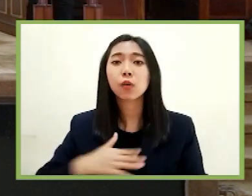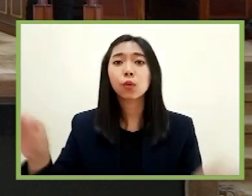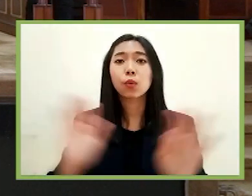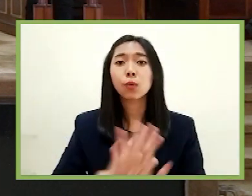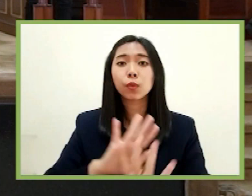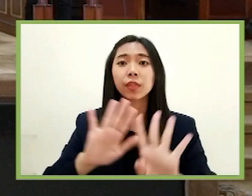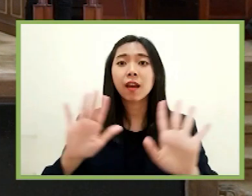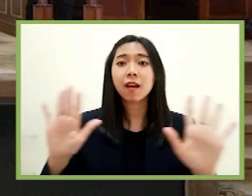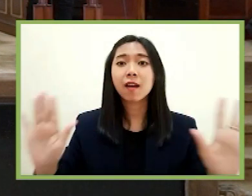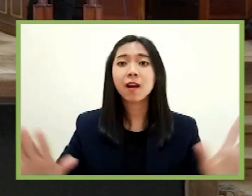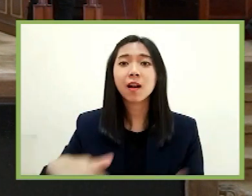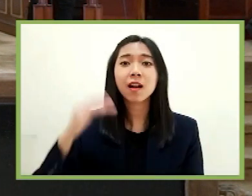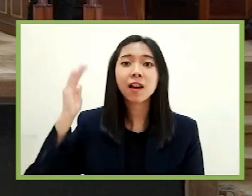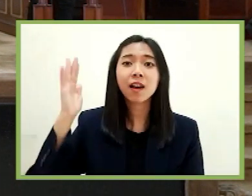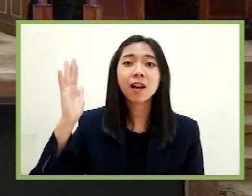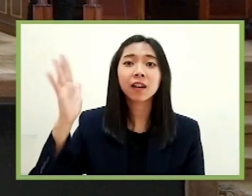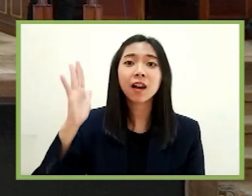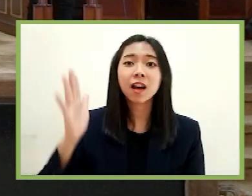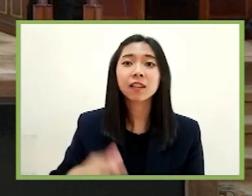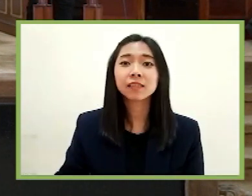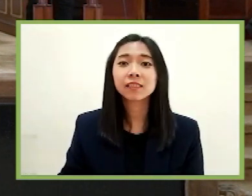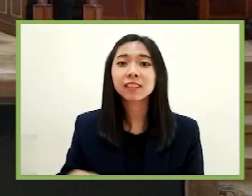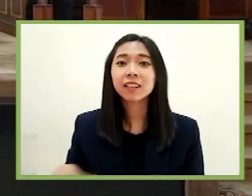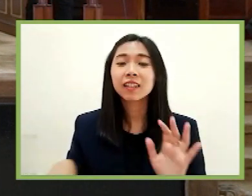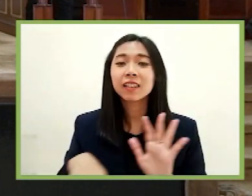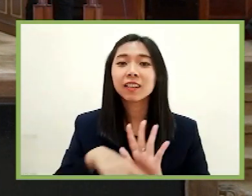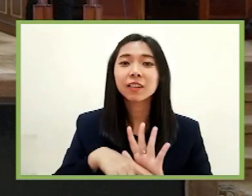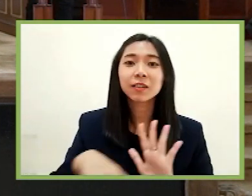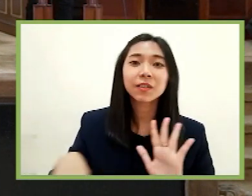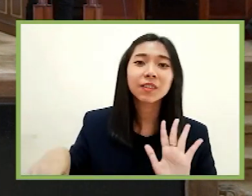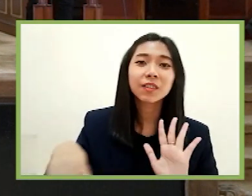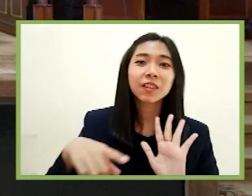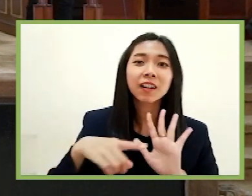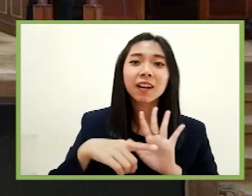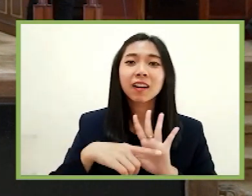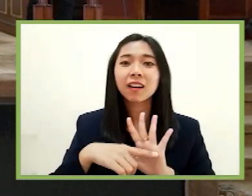ku tak akan kekurangan